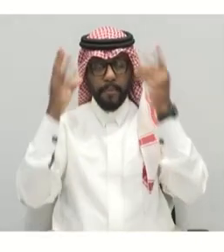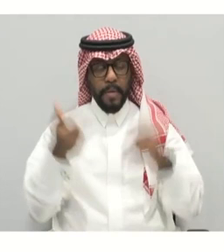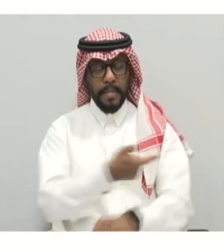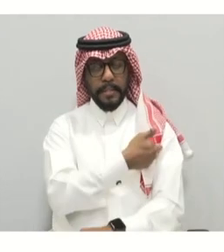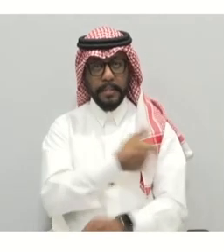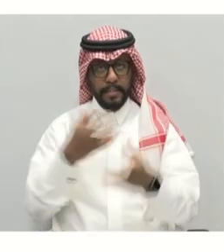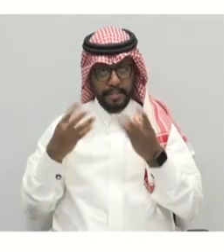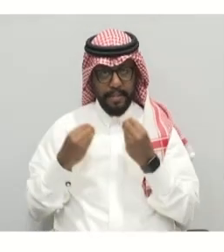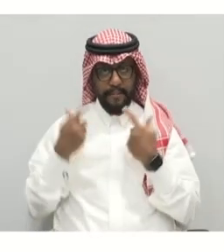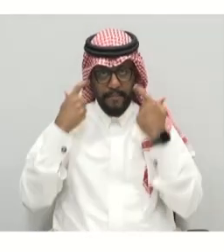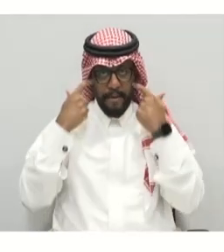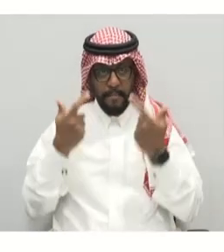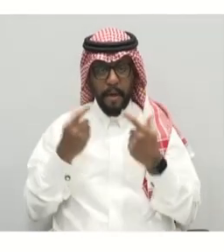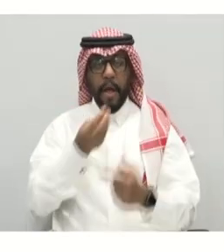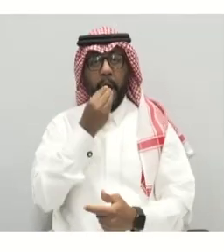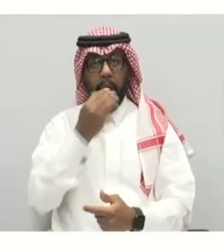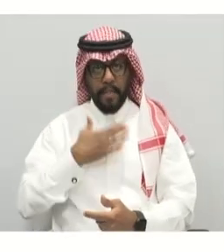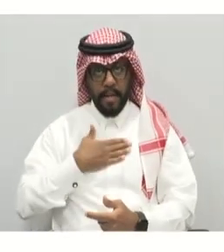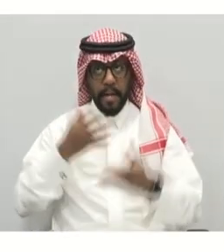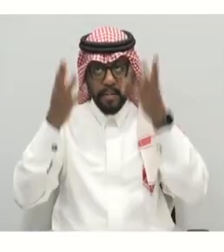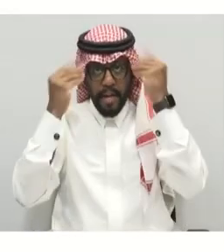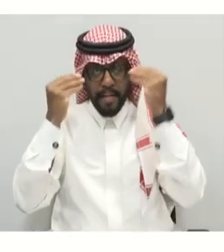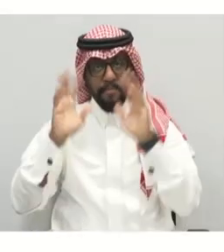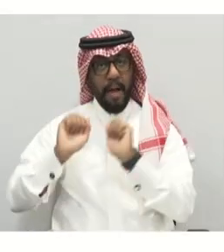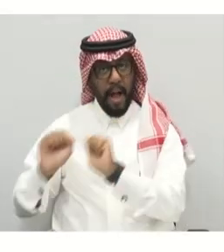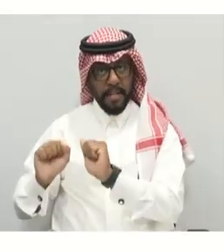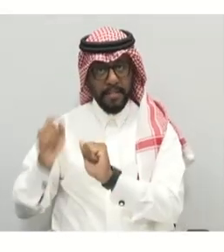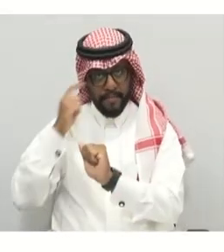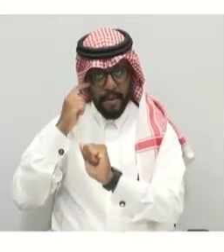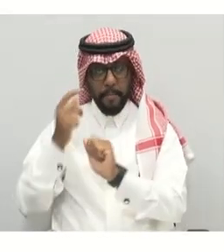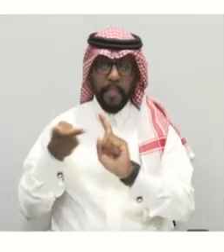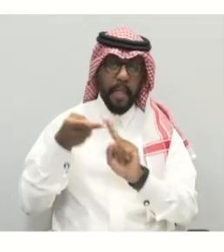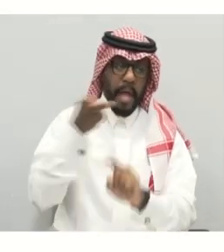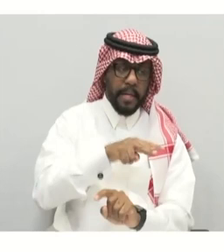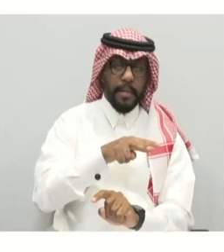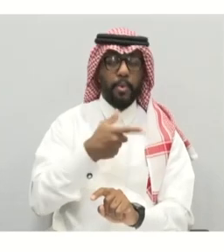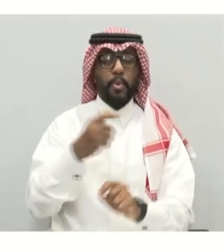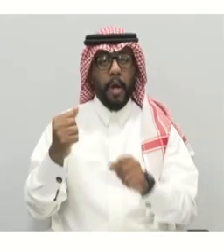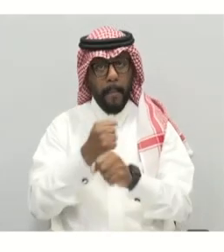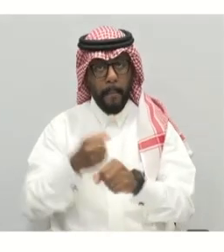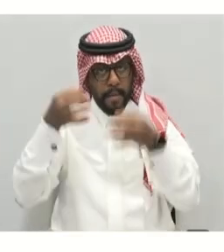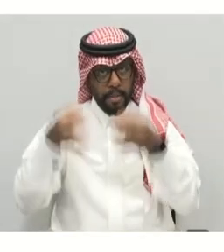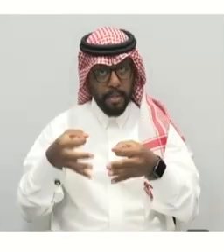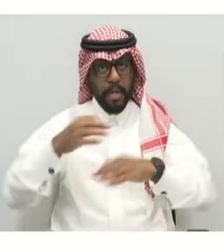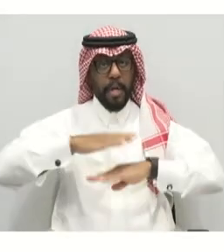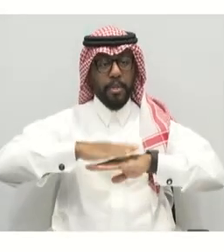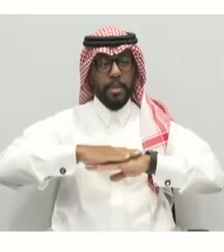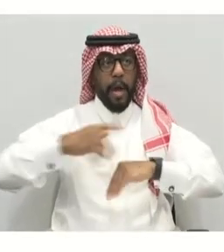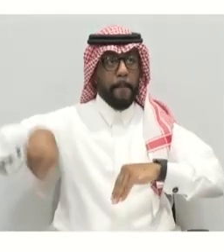على عنايه صحيه الحصول على تعليم بينما الواجبات العمل بجد احترام